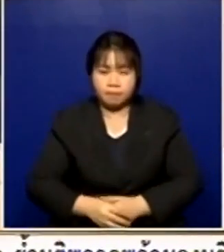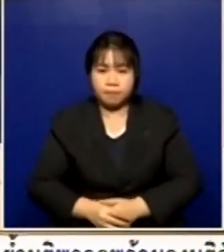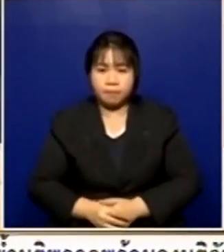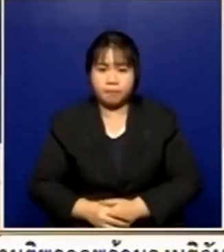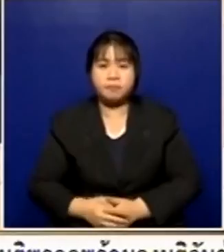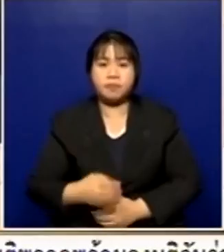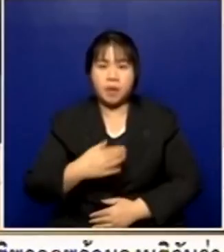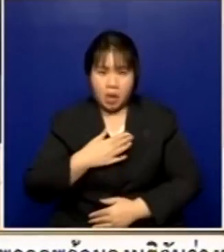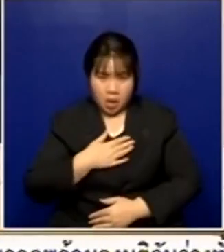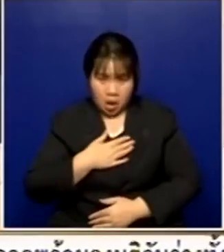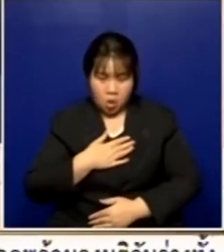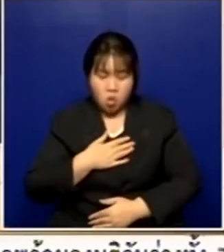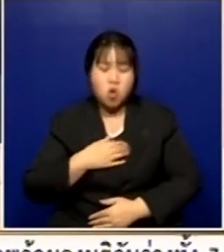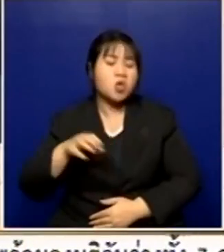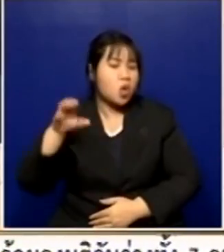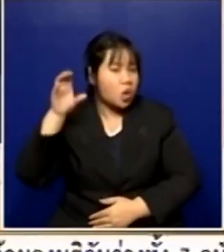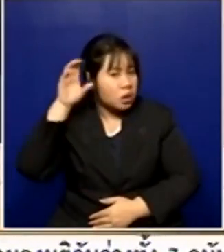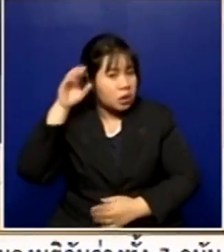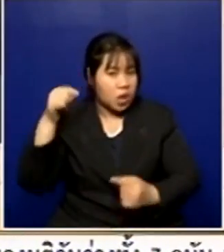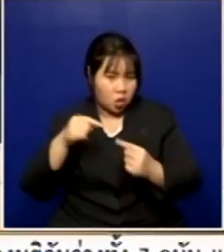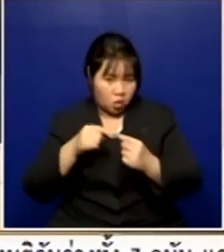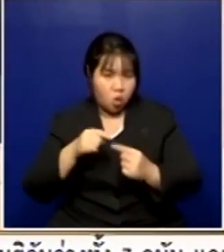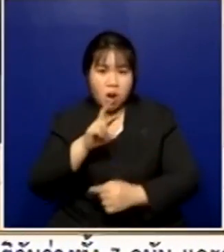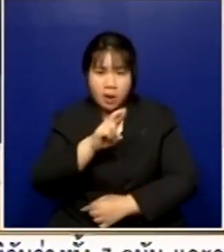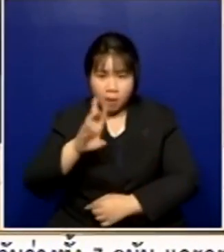ต้องเชื่อในระบอบประชาธิปไตย